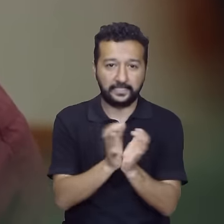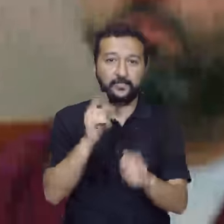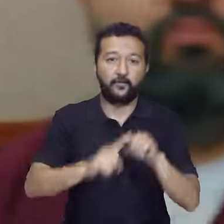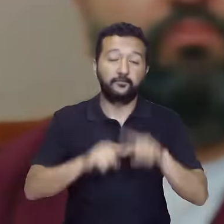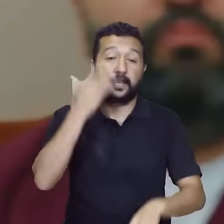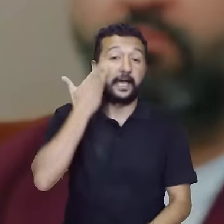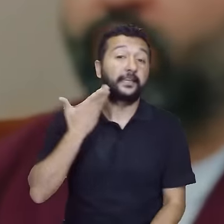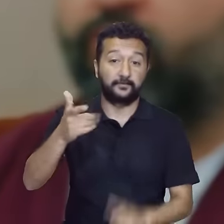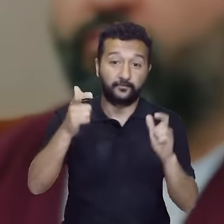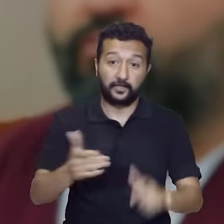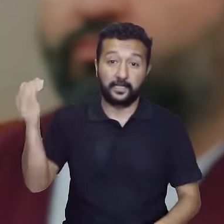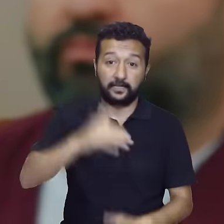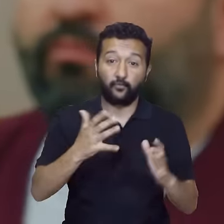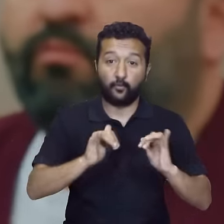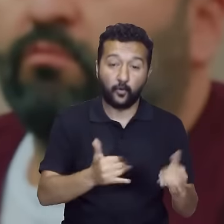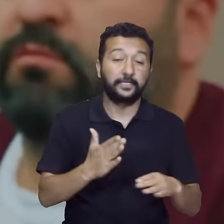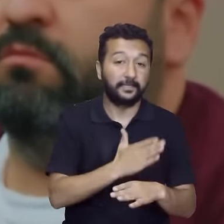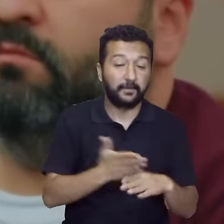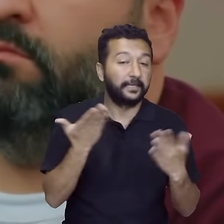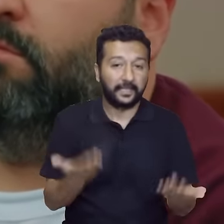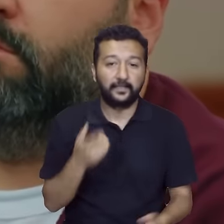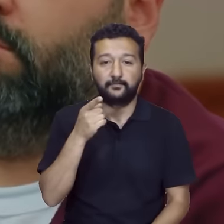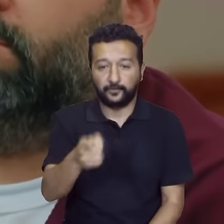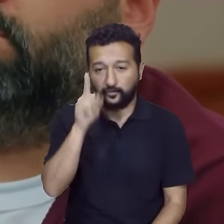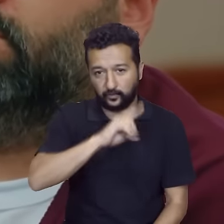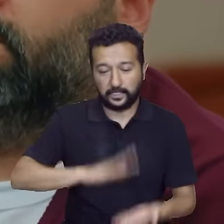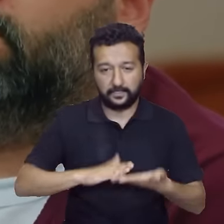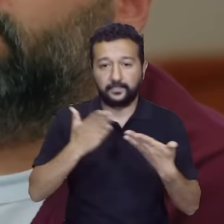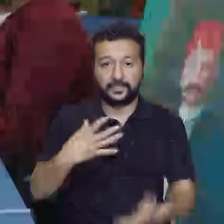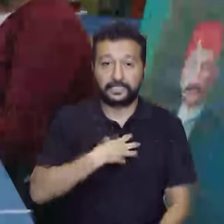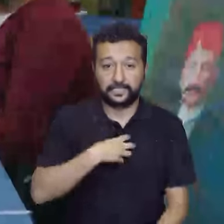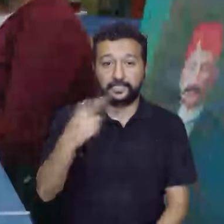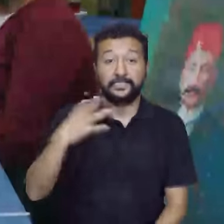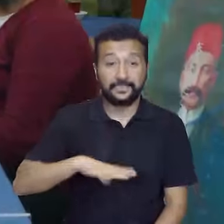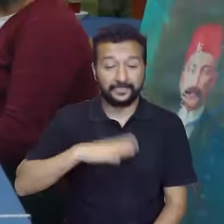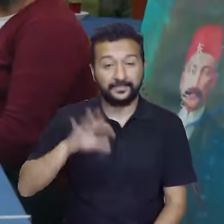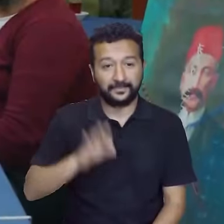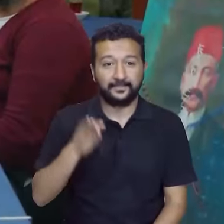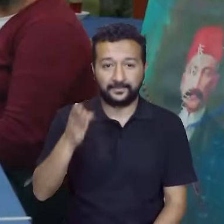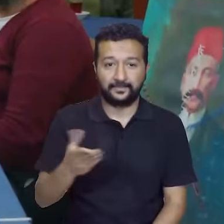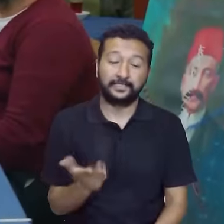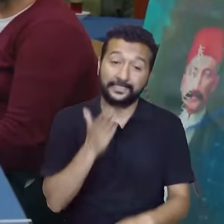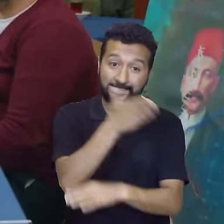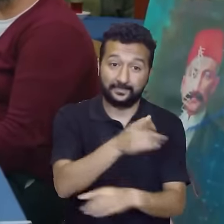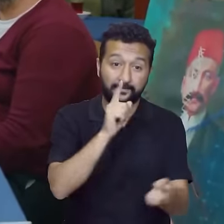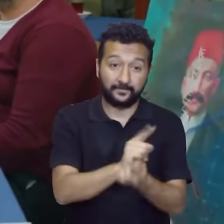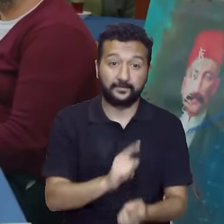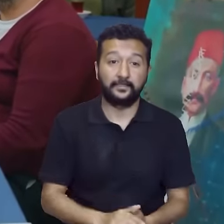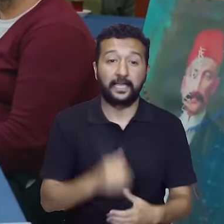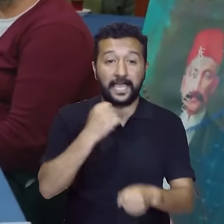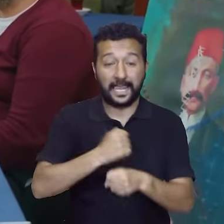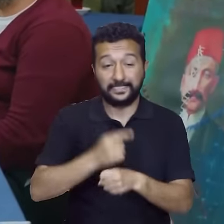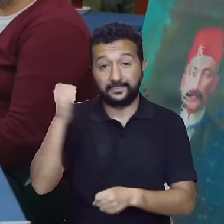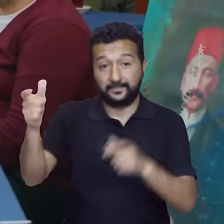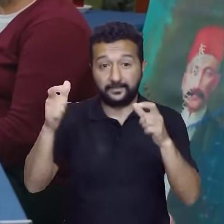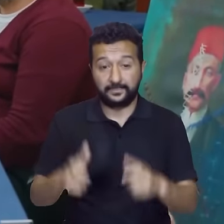Osmanlı hayranı. Buraya gelip top koşturmasının sebebi de bu arkadaşlar. Kendi arzusuyla gidip